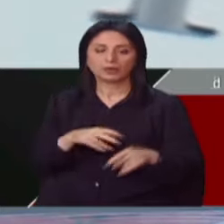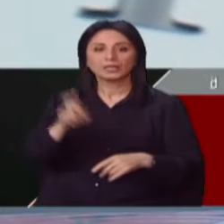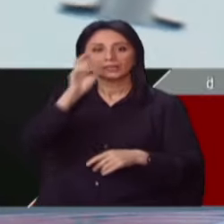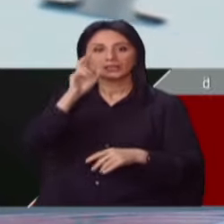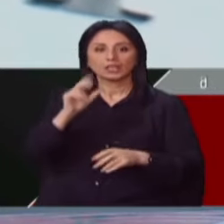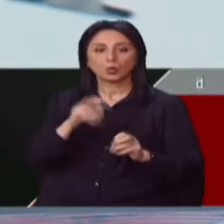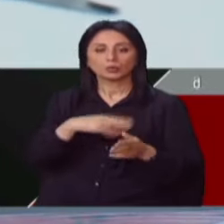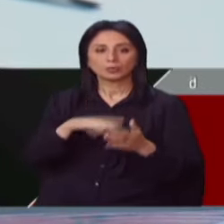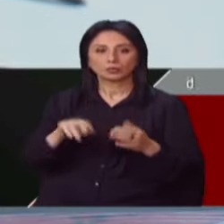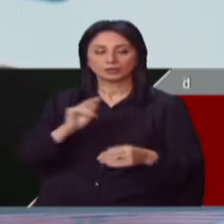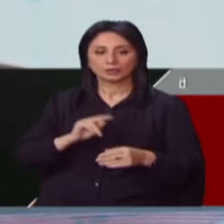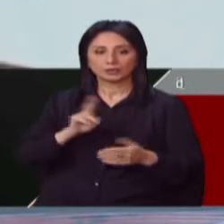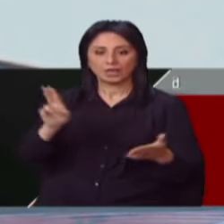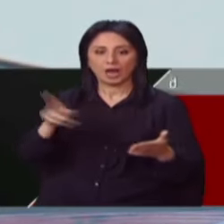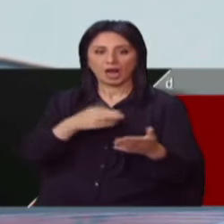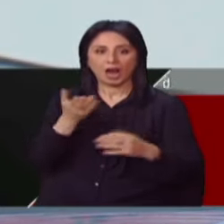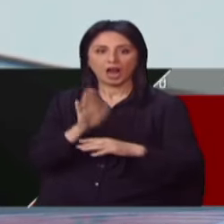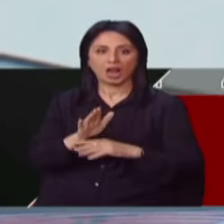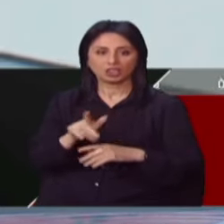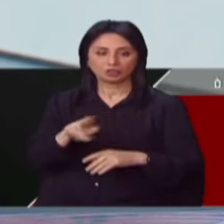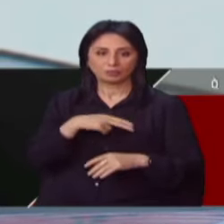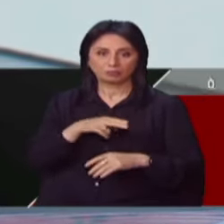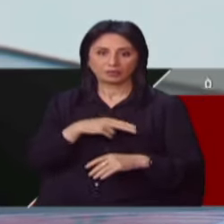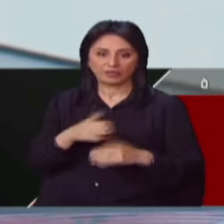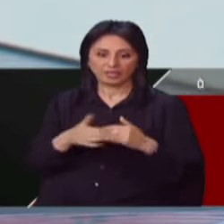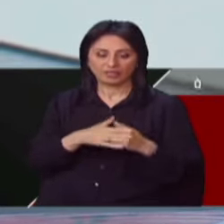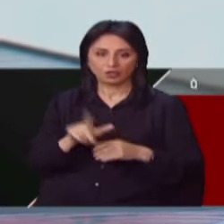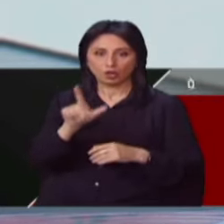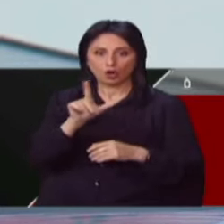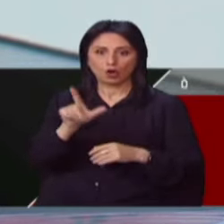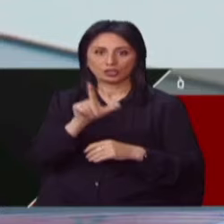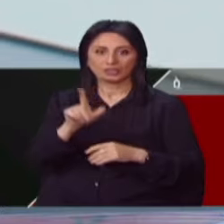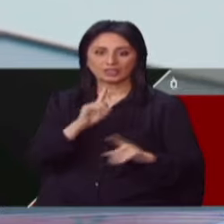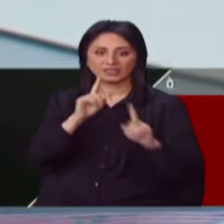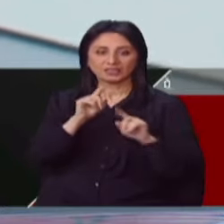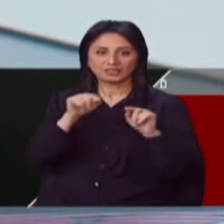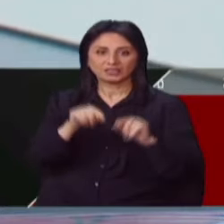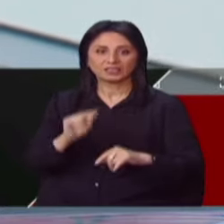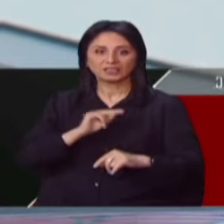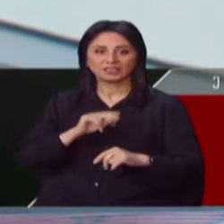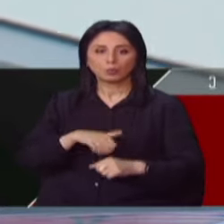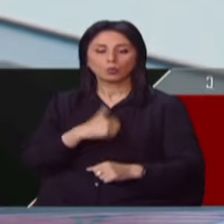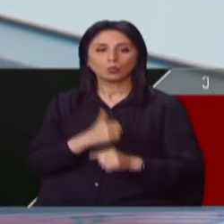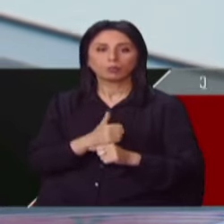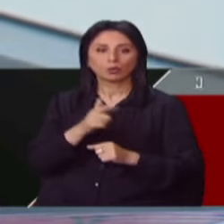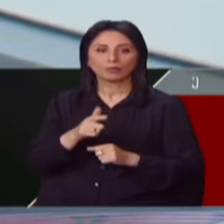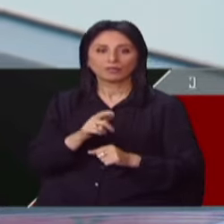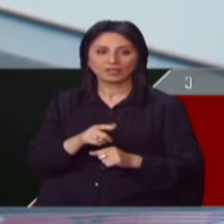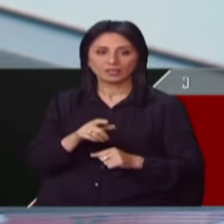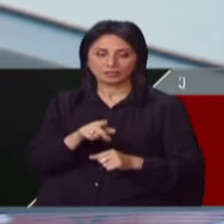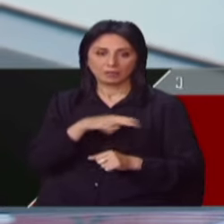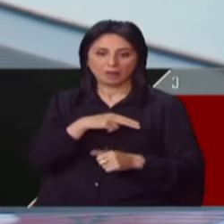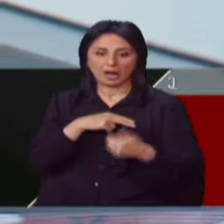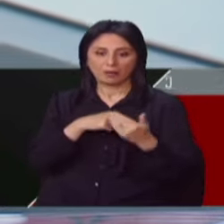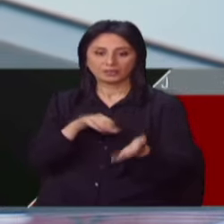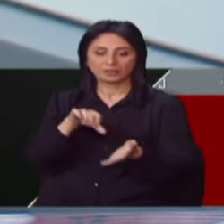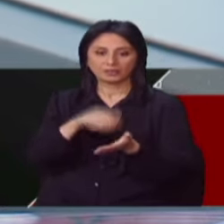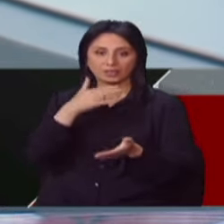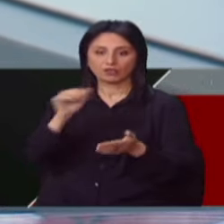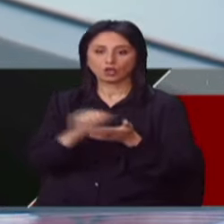სახელმწიფო უსაფრთხოების სამსახურის ანგარიშის წარდგენა პარლამენტში დაახლოებით 2 საათში სესიის ფარგლებში სამსახურის უფროსი კანონმდებლების წინაშე